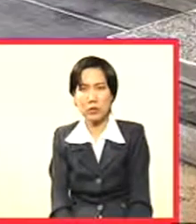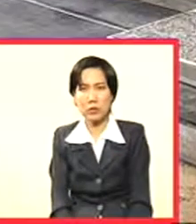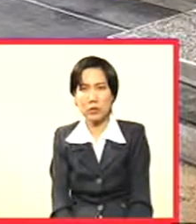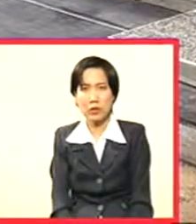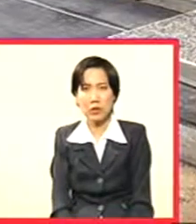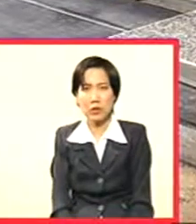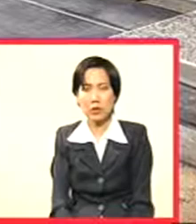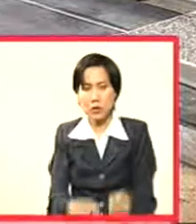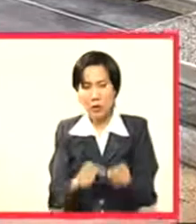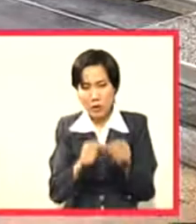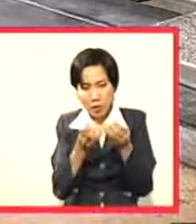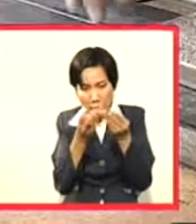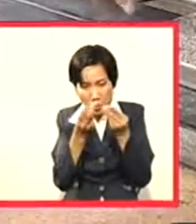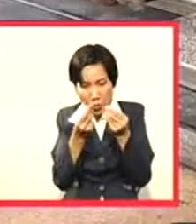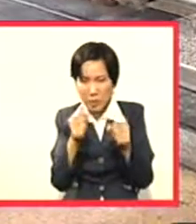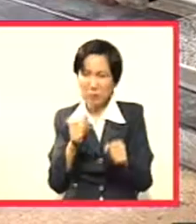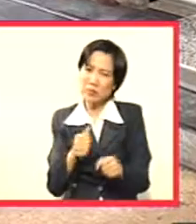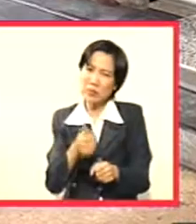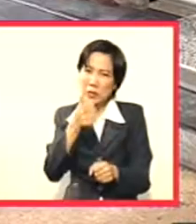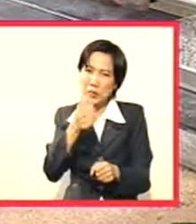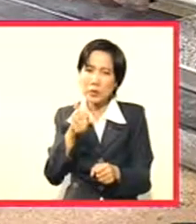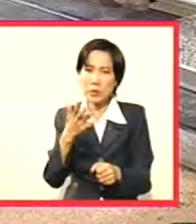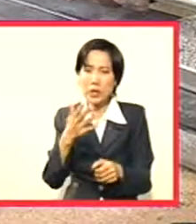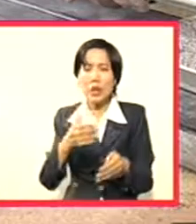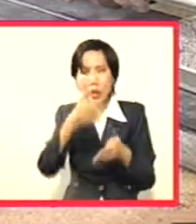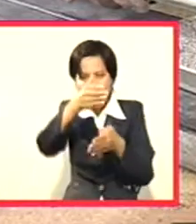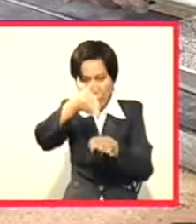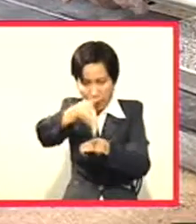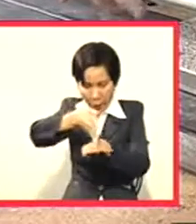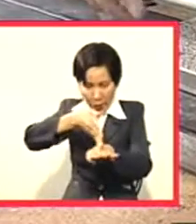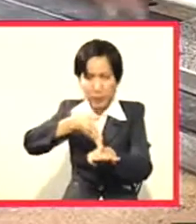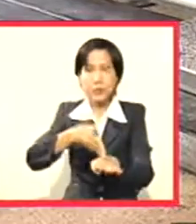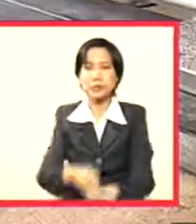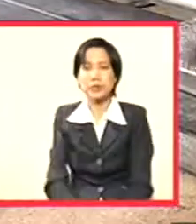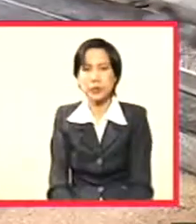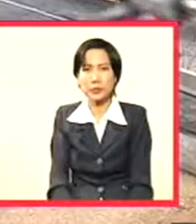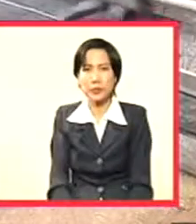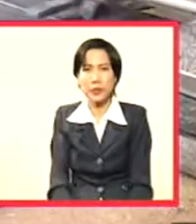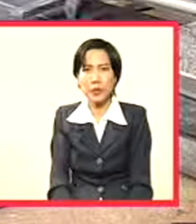รณีที่คำนวณหาพื้นผิวแล้วไม่ลงตัวจำเป็นต้องตัดแบ่งเศษกระเบื้องปูผนัง